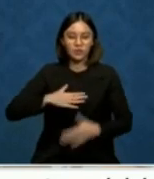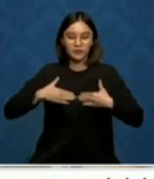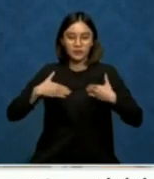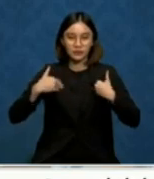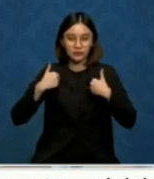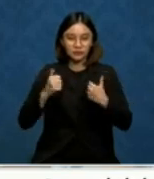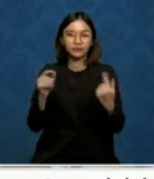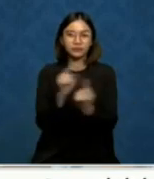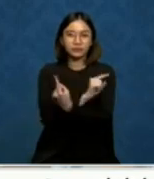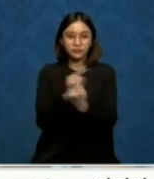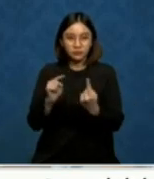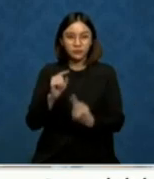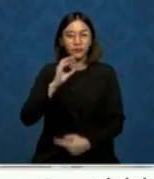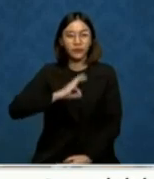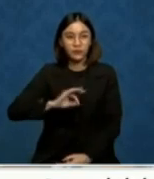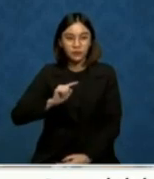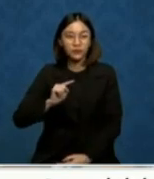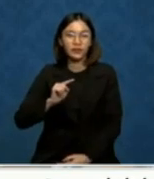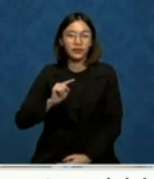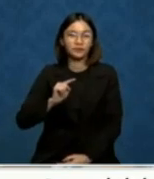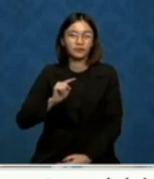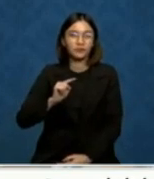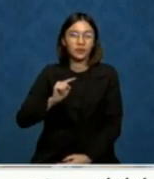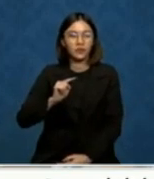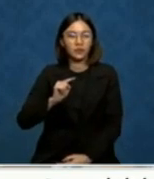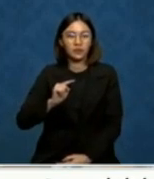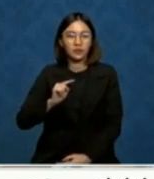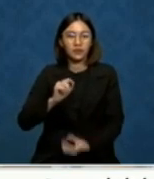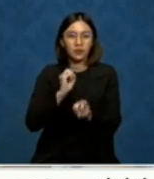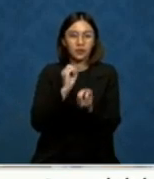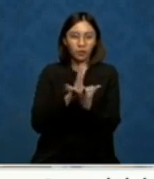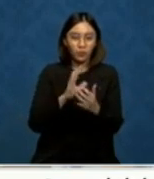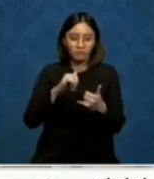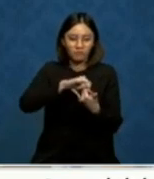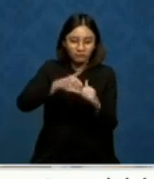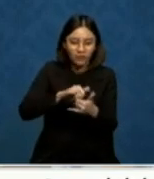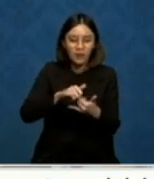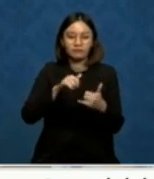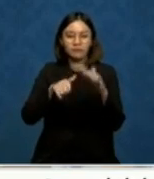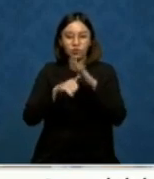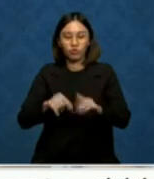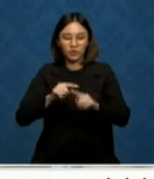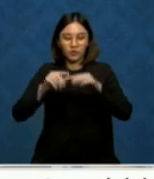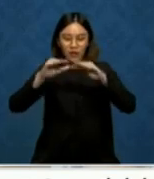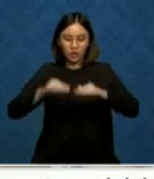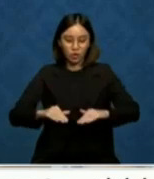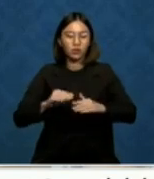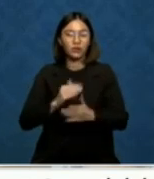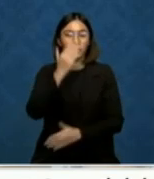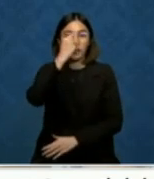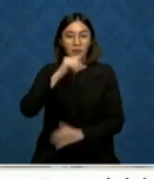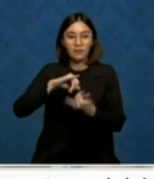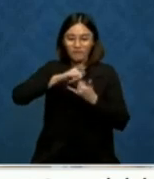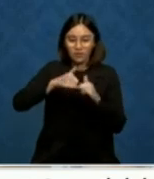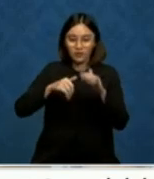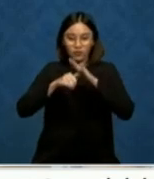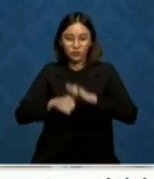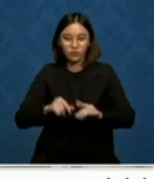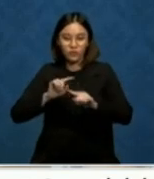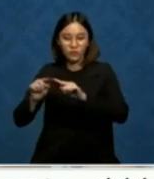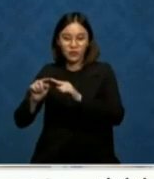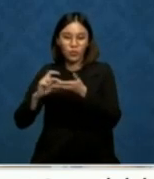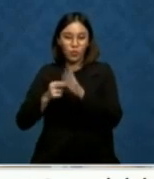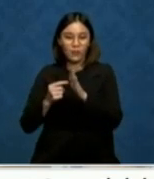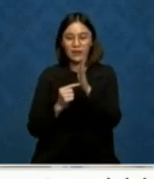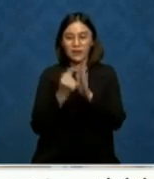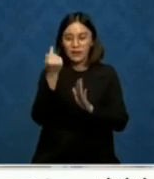คมของเราก็จะลดนะครับการก่ออาชญากรรมทางเพศนะครับซึ่งถือว่าการคุกคามทางเพศเนี่ยเป็นจุดเ